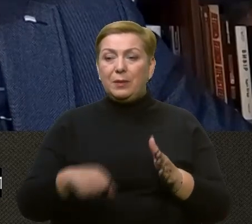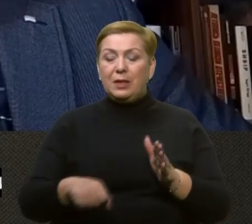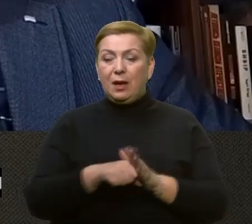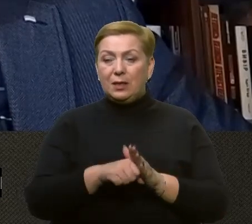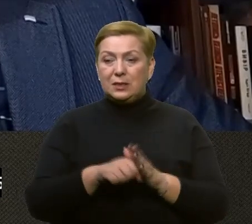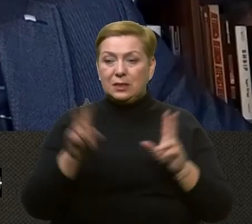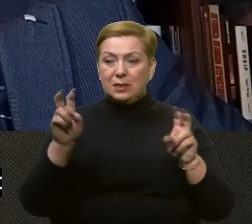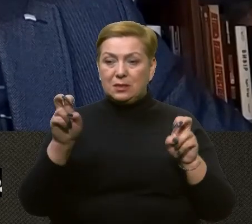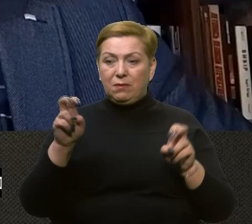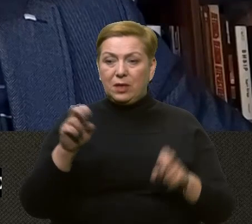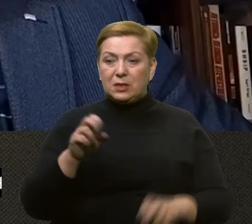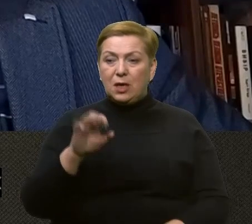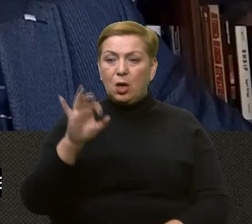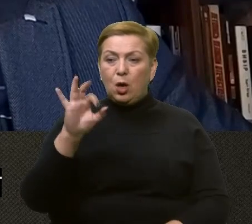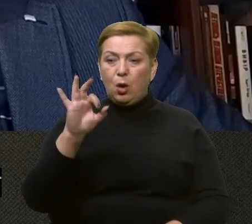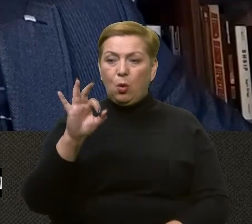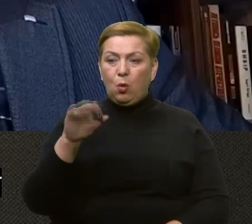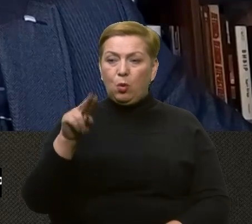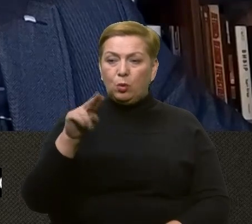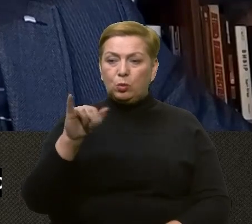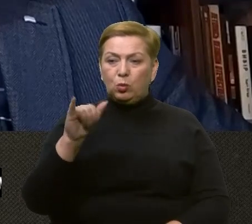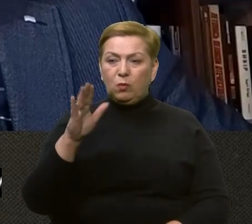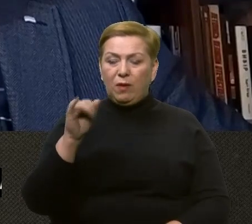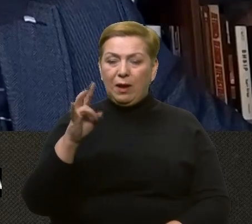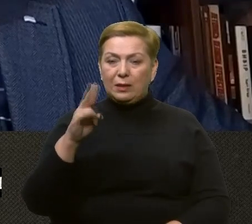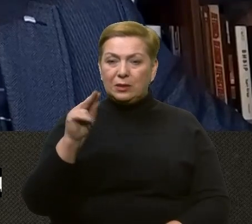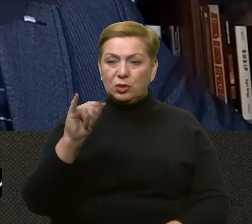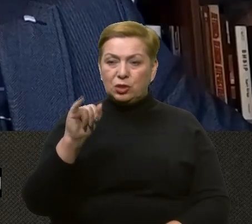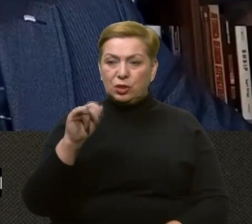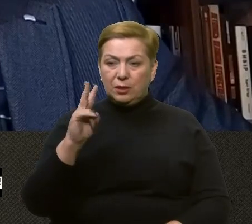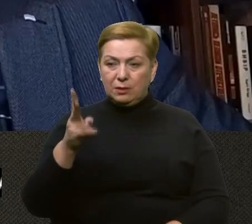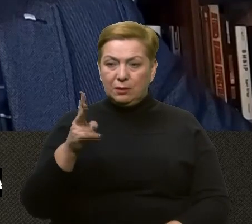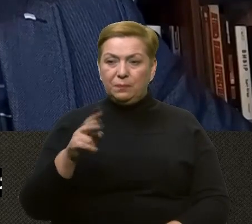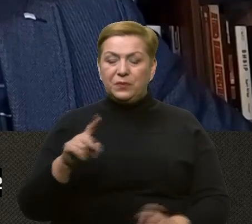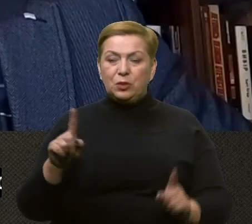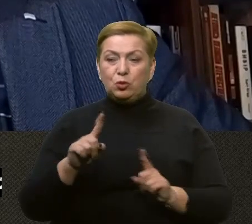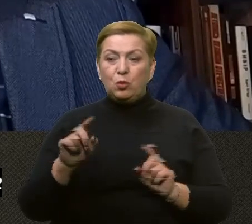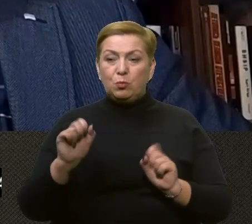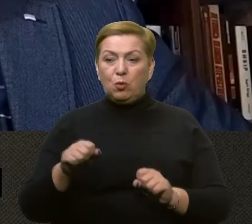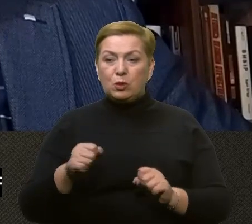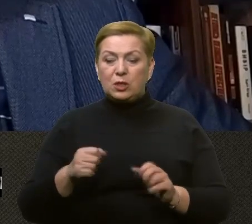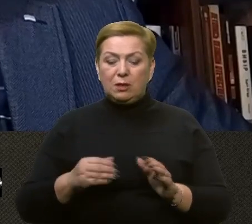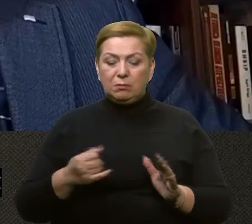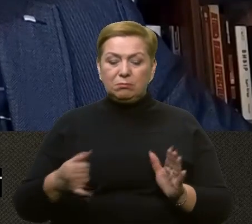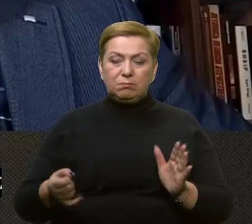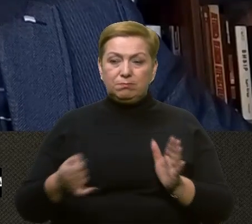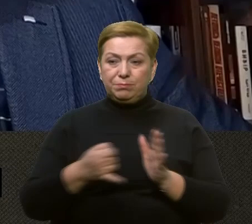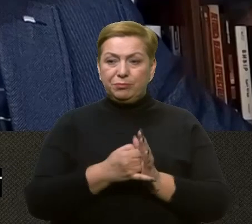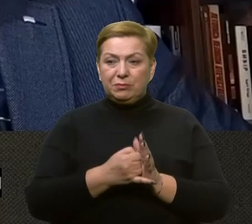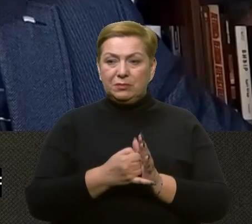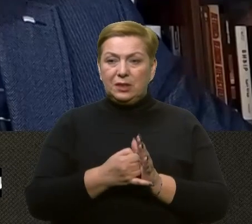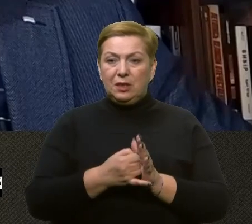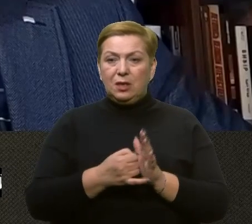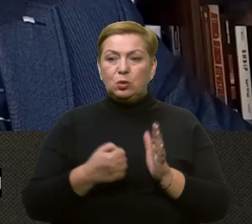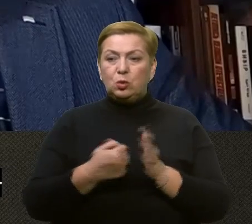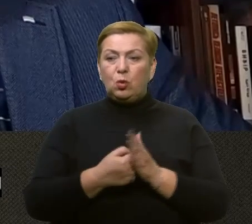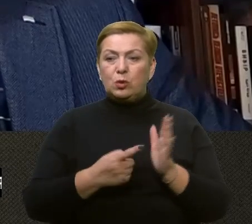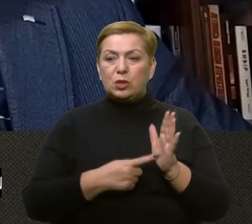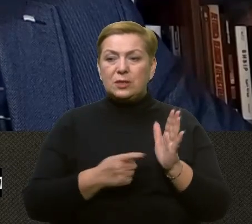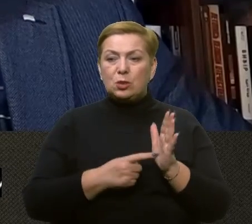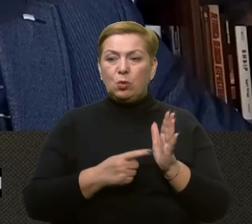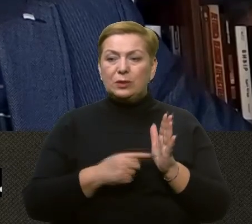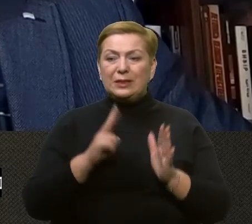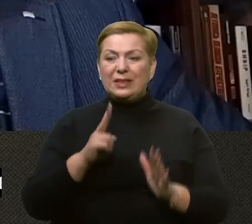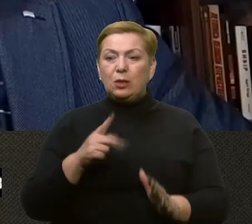до 600 кілограм тротилу і долати понад 200 кілометрів відстані. От як, на вашу думку, це може змінити